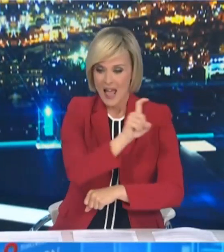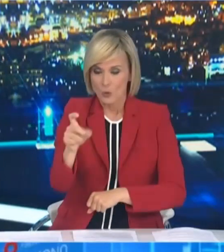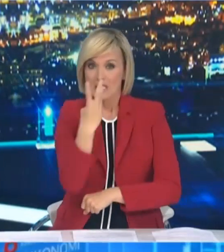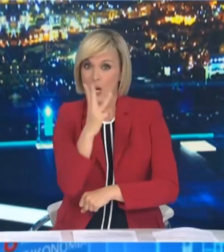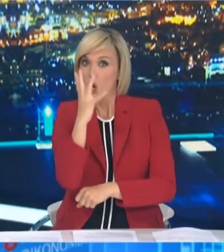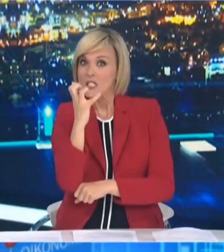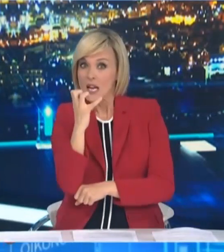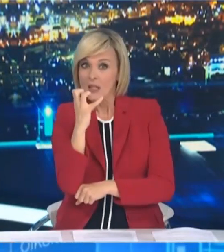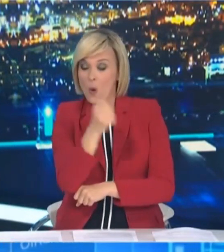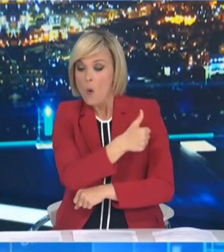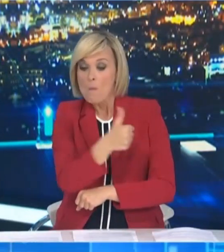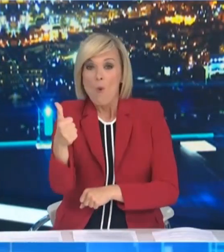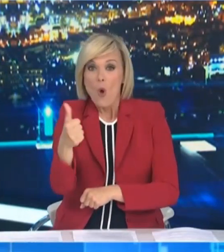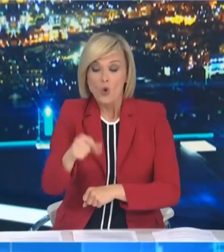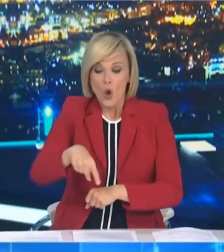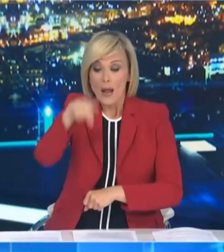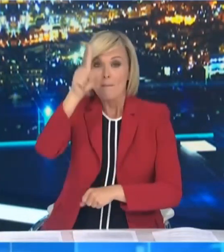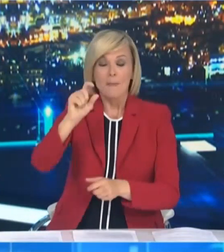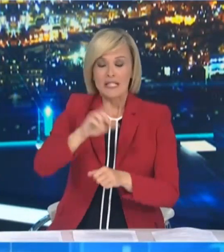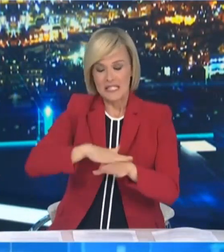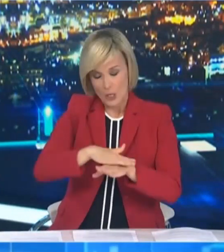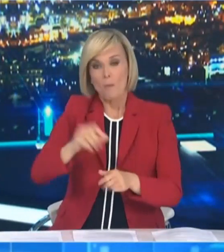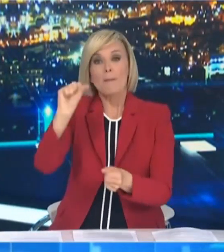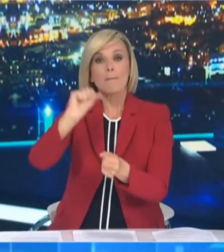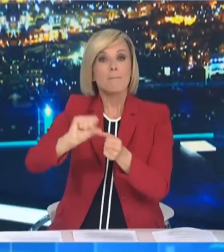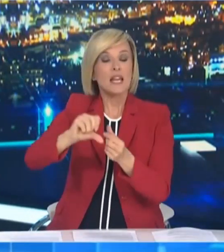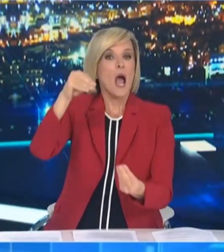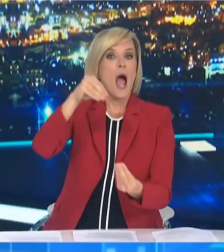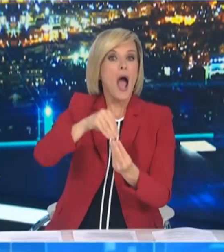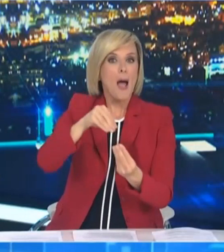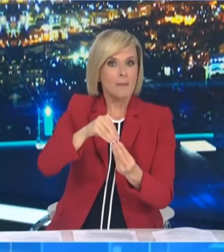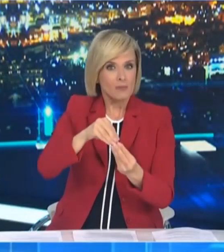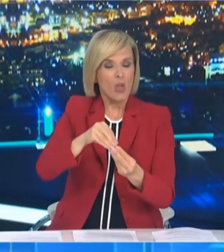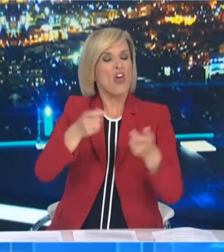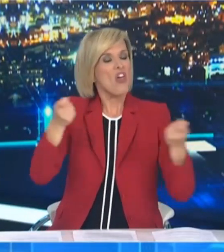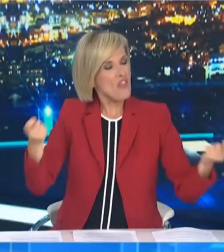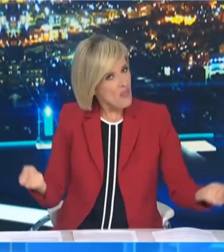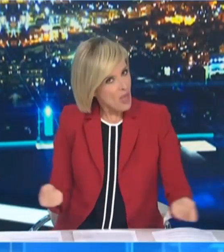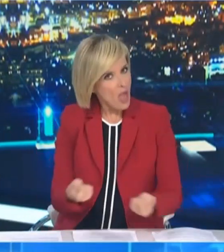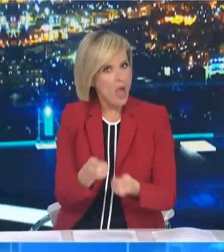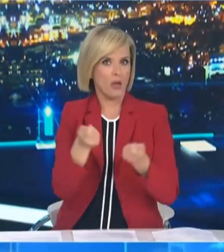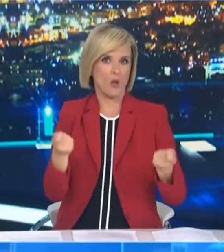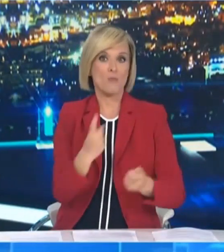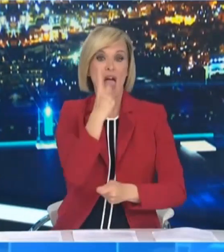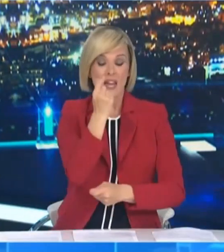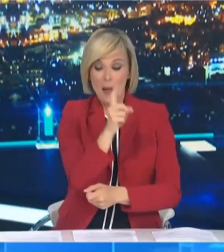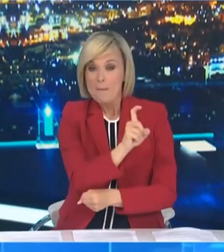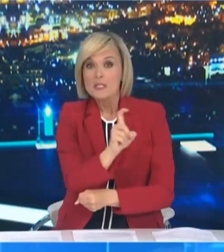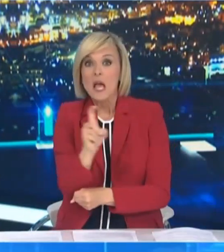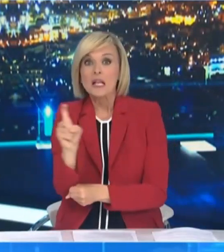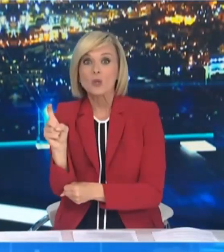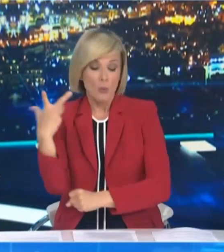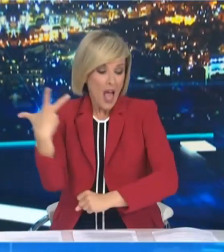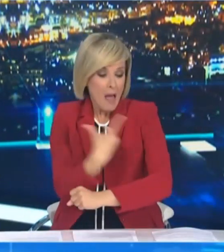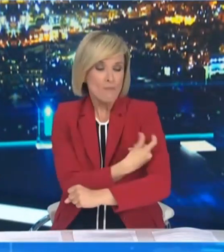εμβολιασμούς. Μόνο τον Απρίλιο, το μήνα Απρίλιο από μόνο του, θα κάνουμε 1,5 εκατομμύριο εμβολιασμούς, χωρίς να